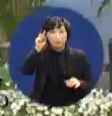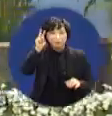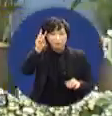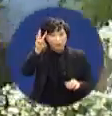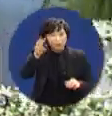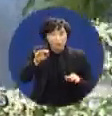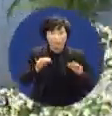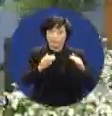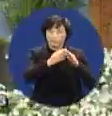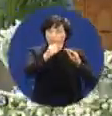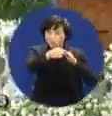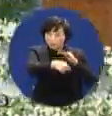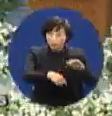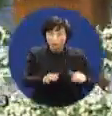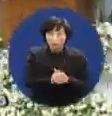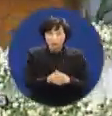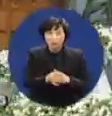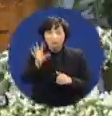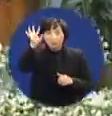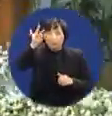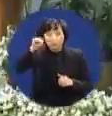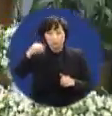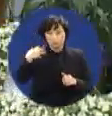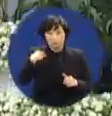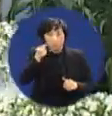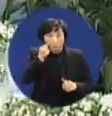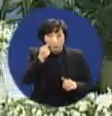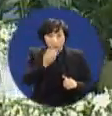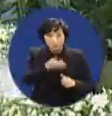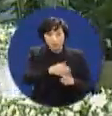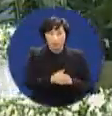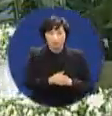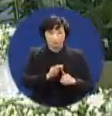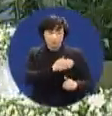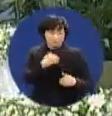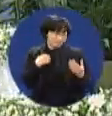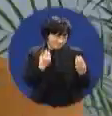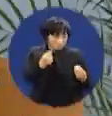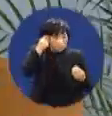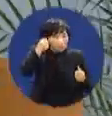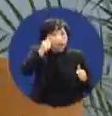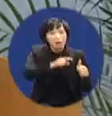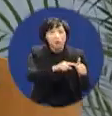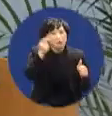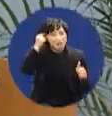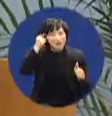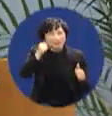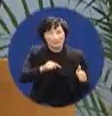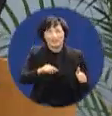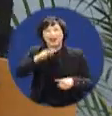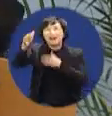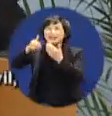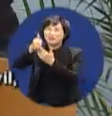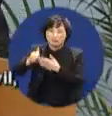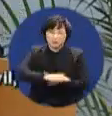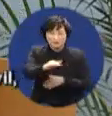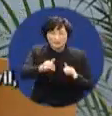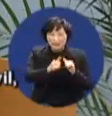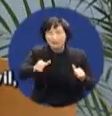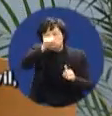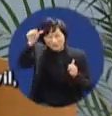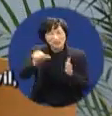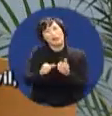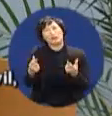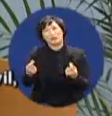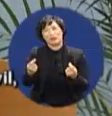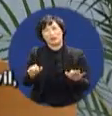며칠도 책임 못 질 지가 상당히 저를 책임질 것으로 생각합니다. 이게 뭐냐? 하나님 앞에서 우리 인생이라 이 말입니다.